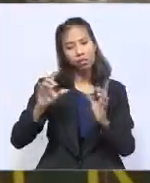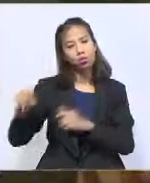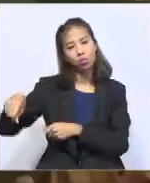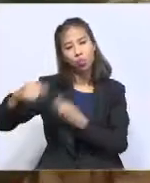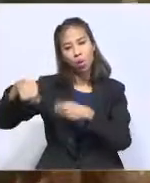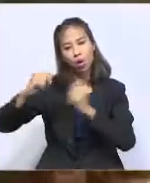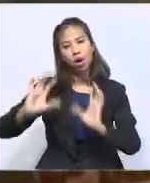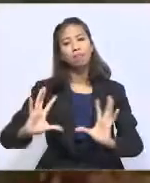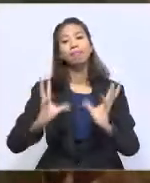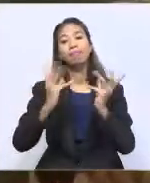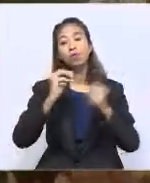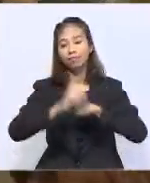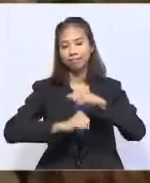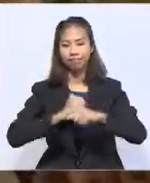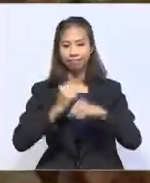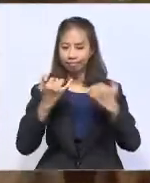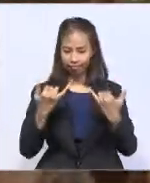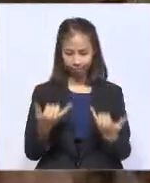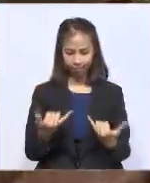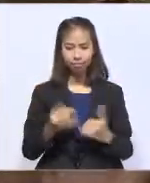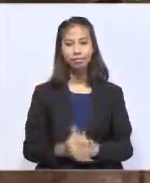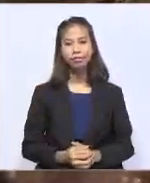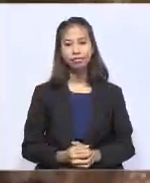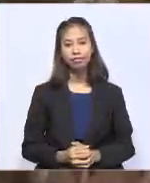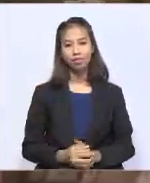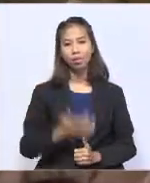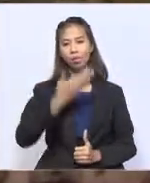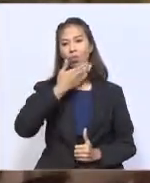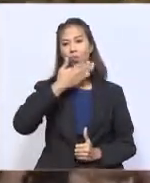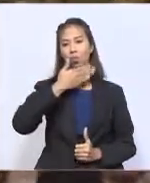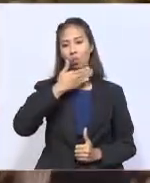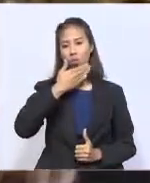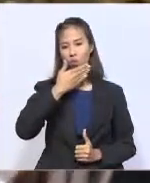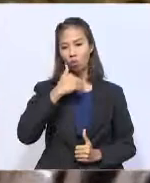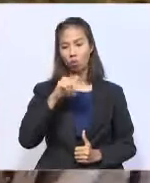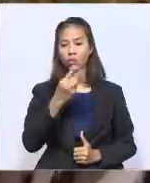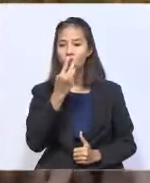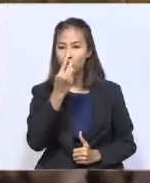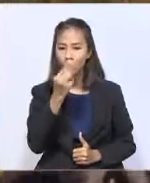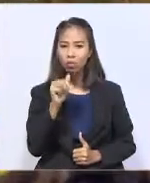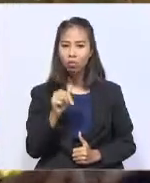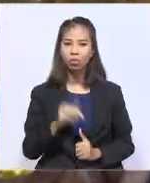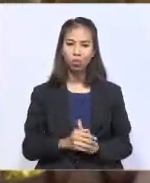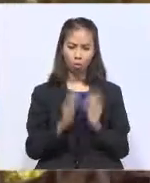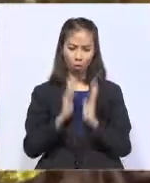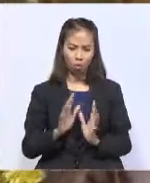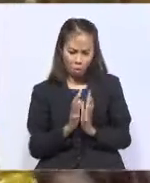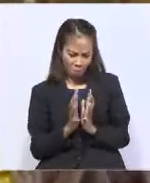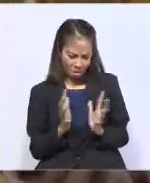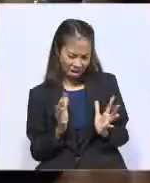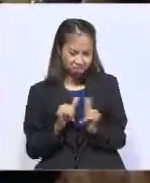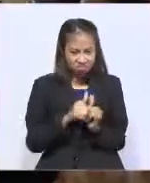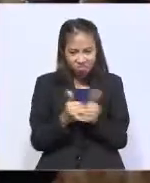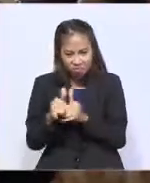กรานต์อีสานหนองคายประจำปีนี้อย่างเป็นทางการค่ะ โอ้โหบรรยากาศนะครับที่ขอนแก่นคนเยอะจริงๆนะครับ